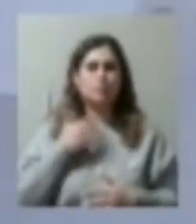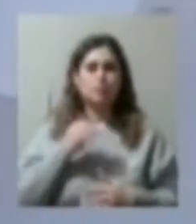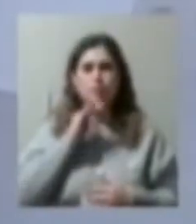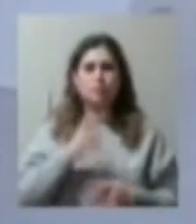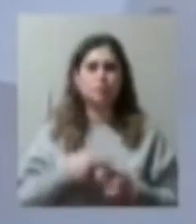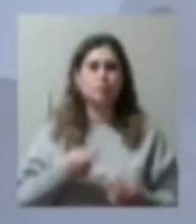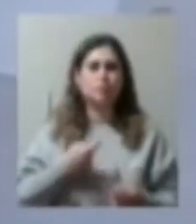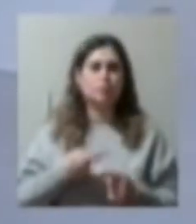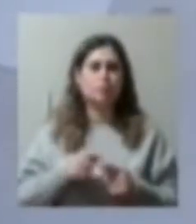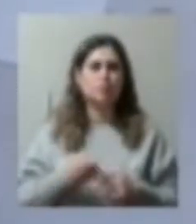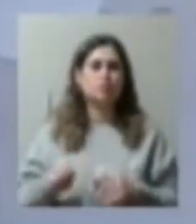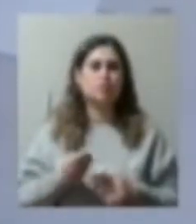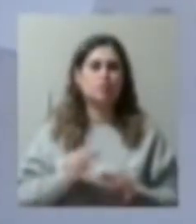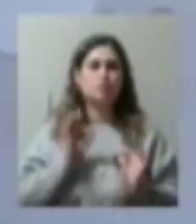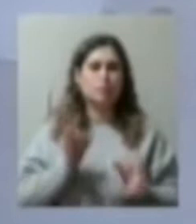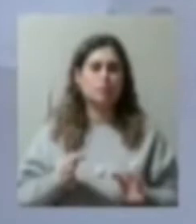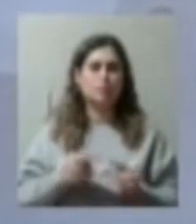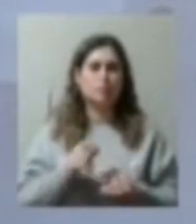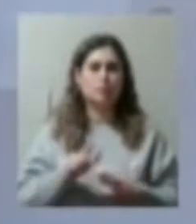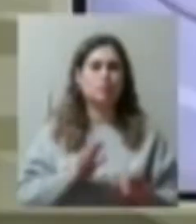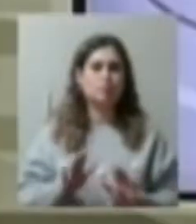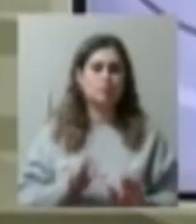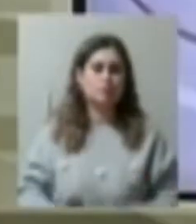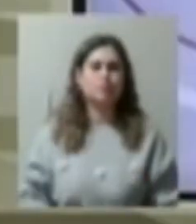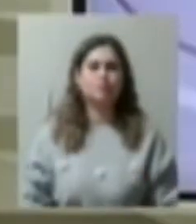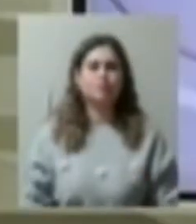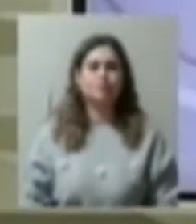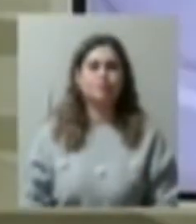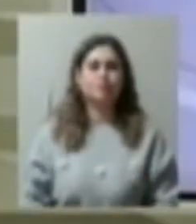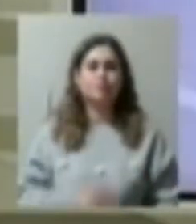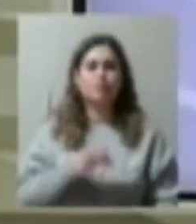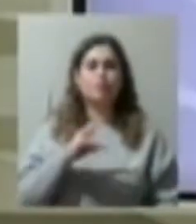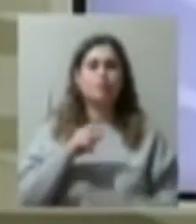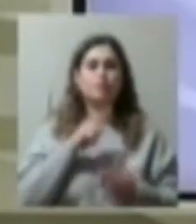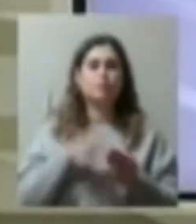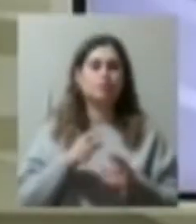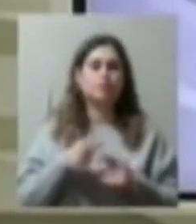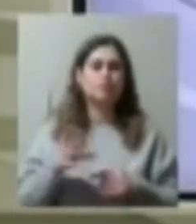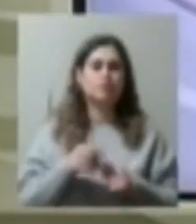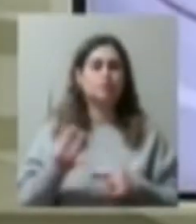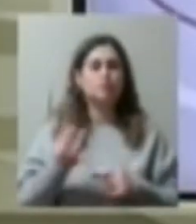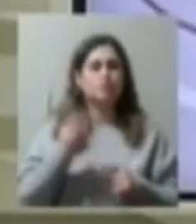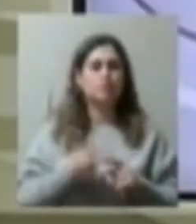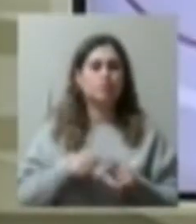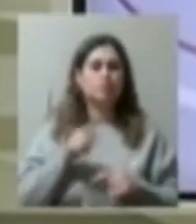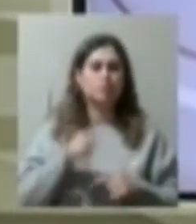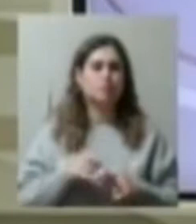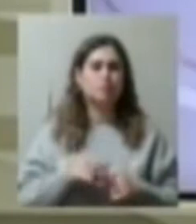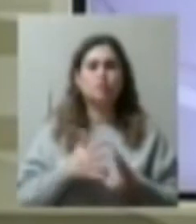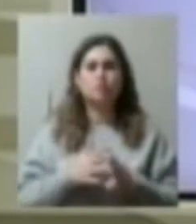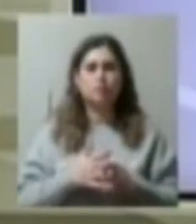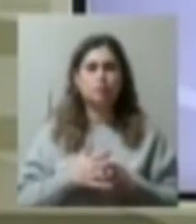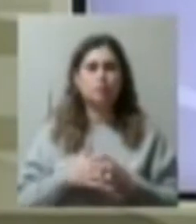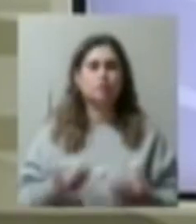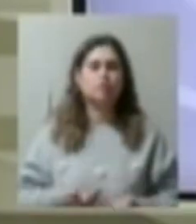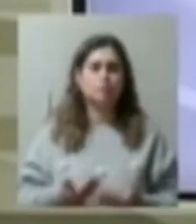керувати цією землею, правильно нею розпоряджатися? Це основне питання, тому що всі цікавляться цим, і сільські жителі